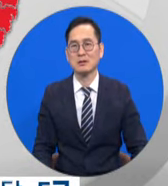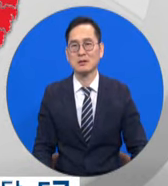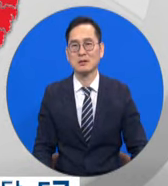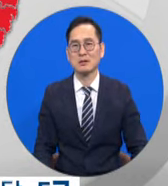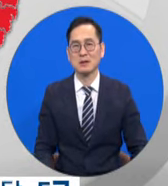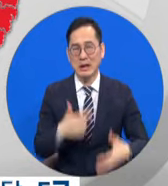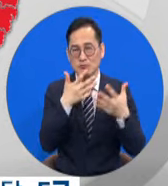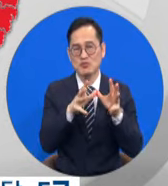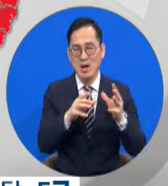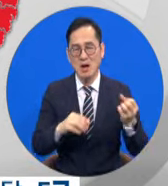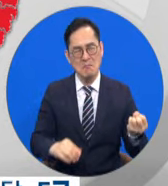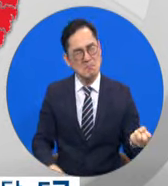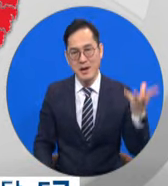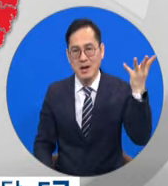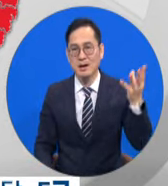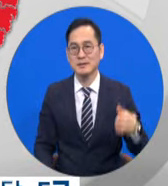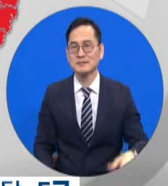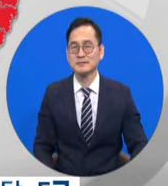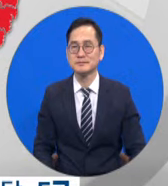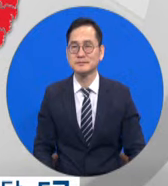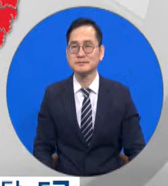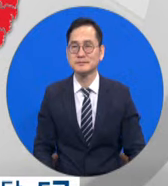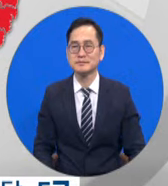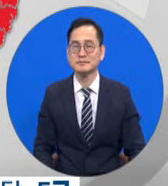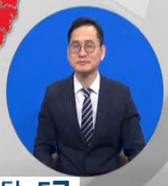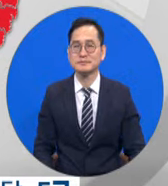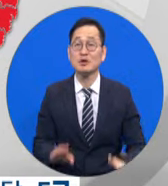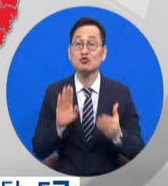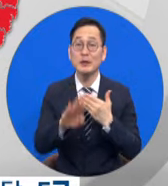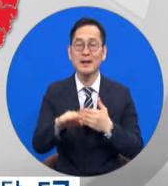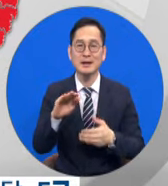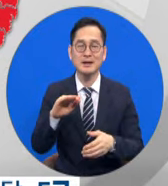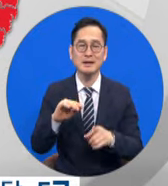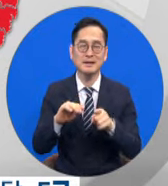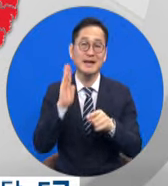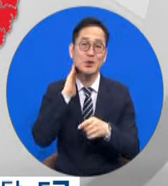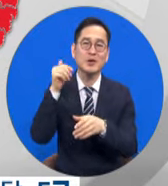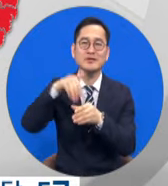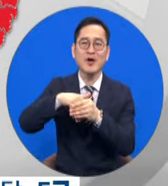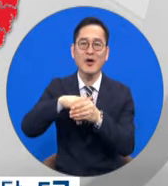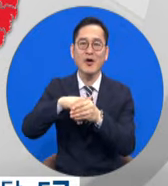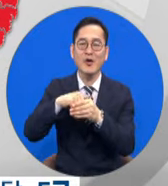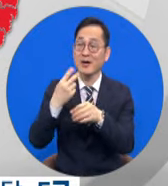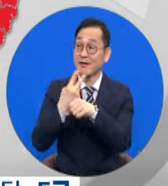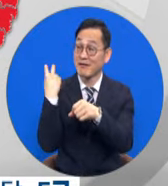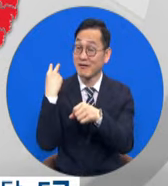선거입니다. 하지만 22년 대선의 경우는 달랐습니다.